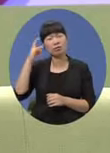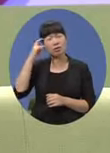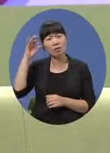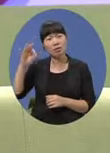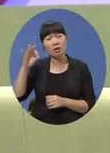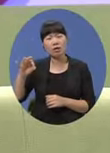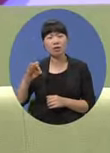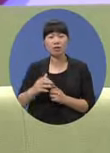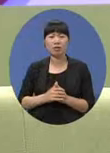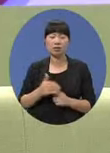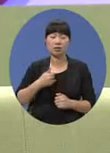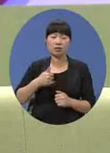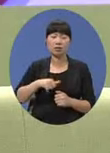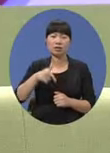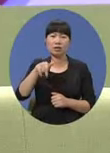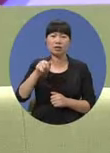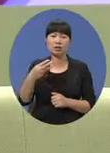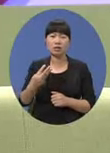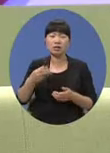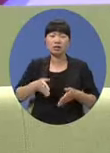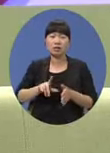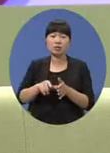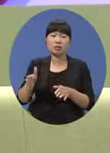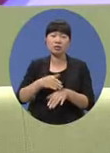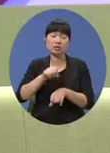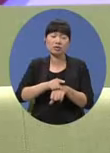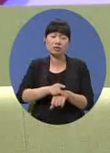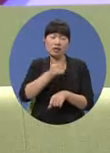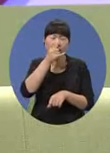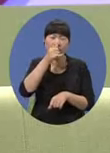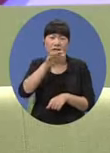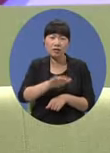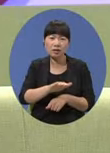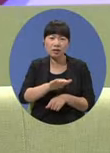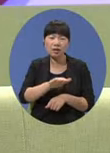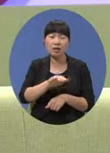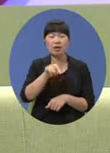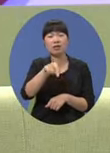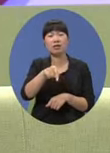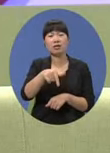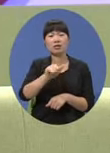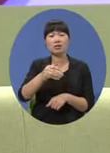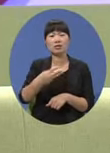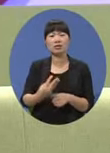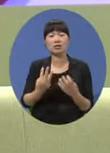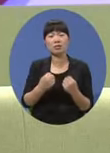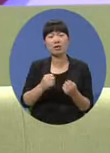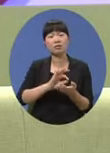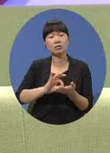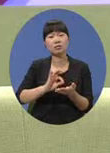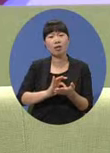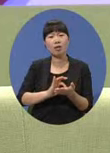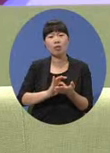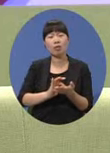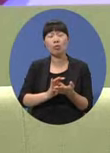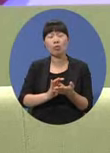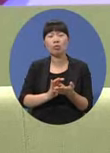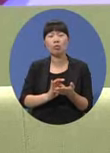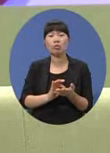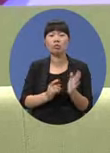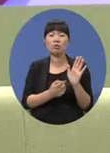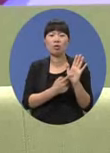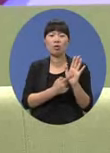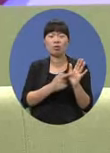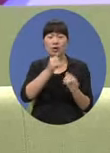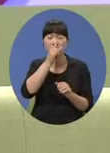생각해 보면 아이들 기질이 있는 거잖아요. 그 기질이 많이 작용하는 것 같고, 그러면